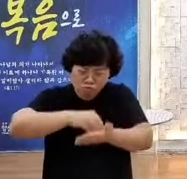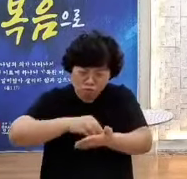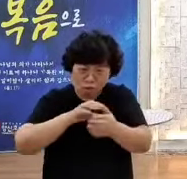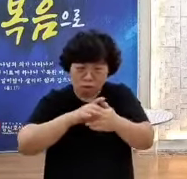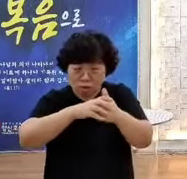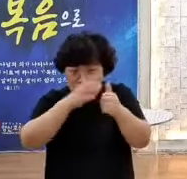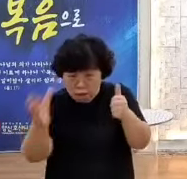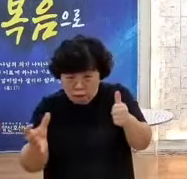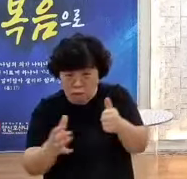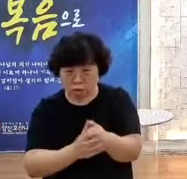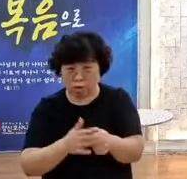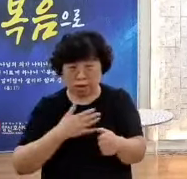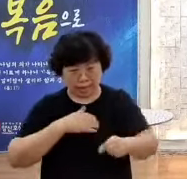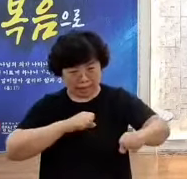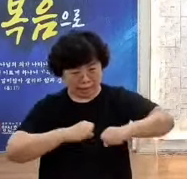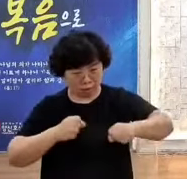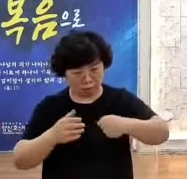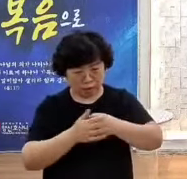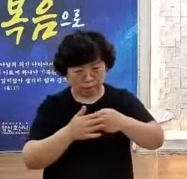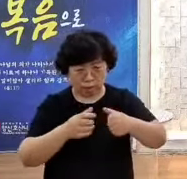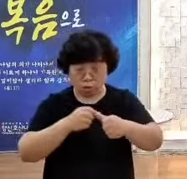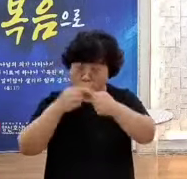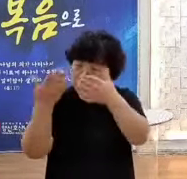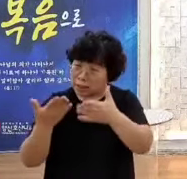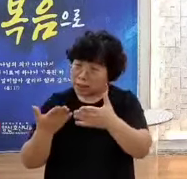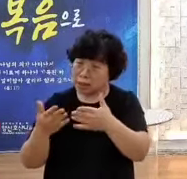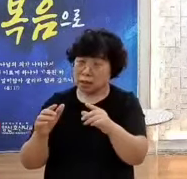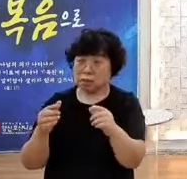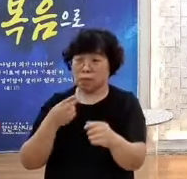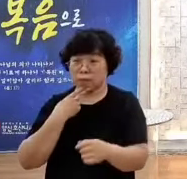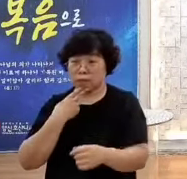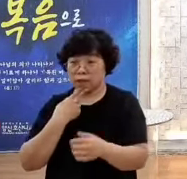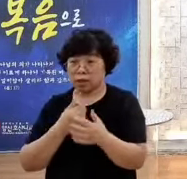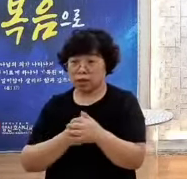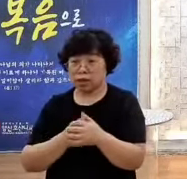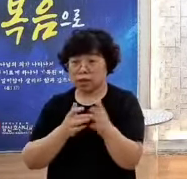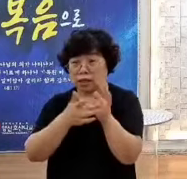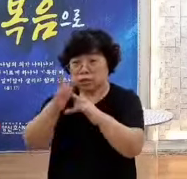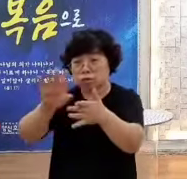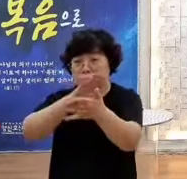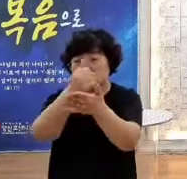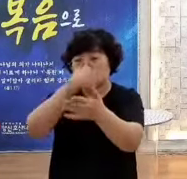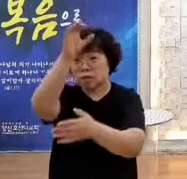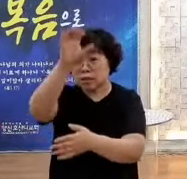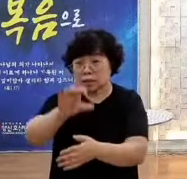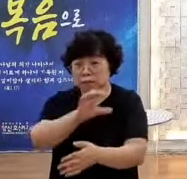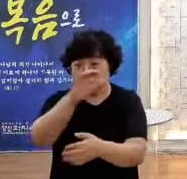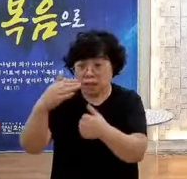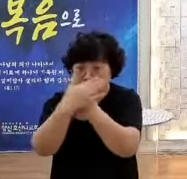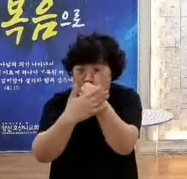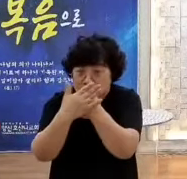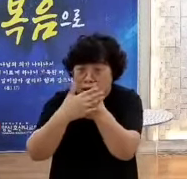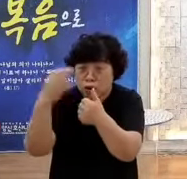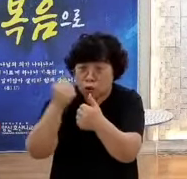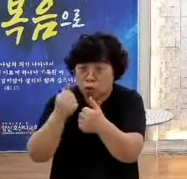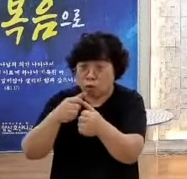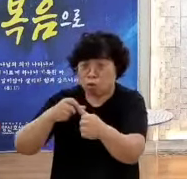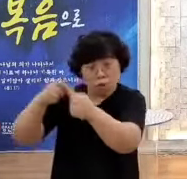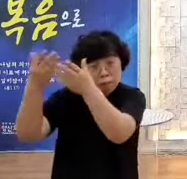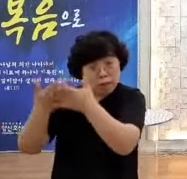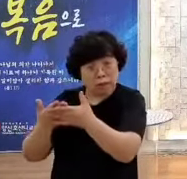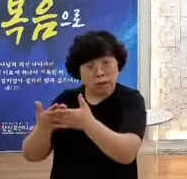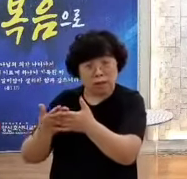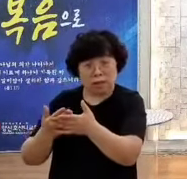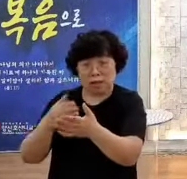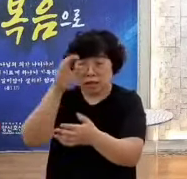뭘 행위로 구원받을 수 없는 존재. 뭘 받는다고? 예수 그리스도의 십자가 보여요. 이 사실을 믿기만